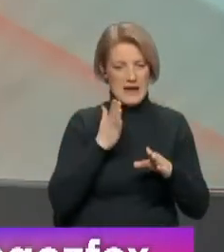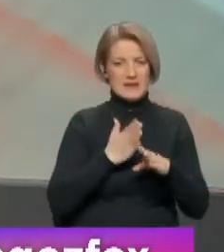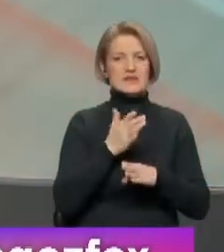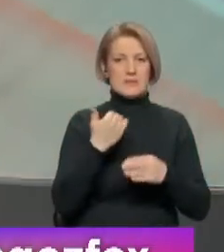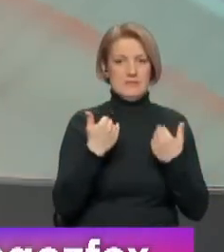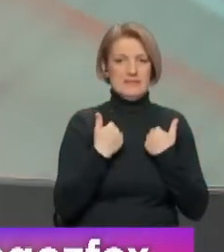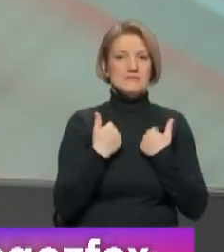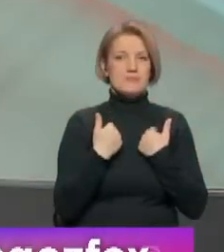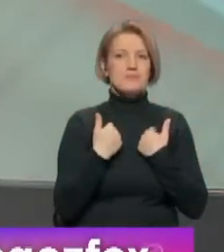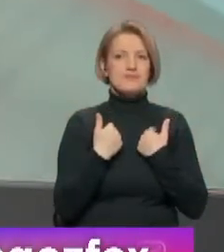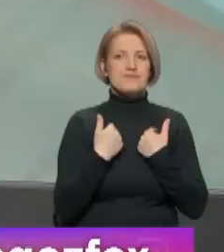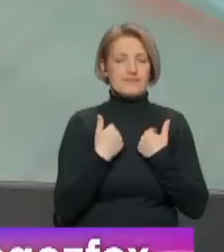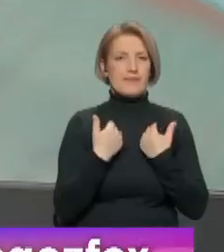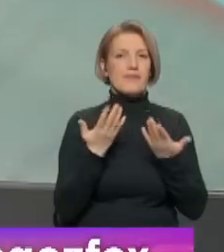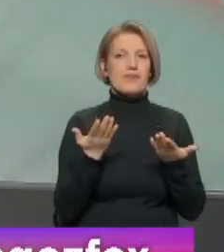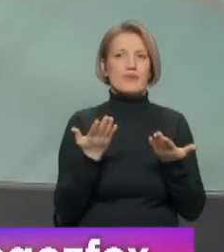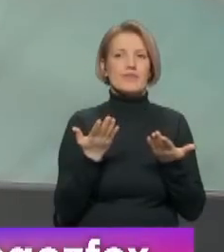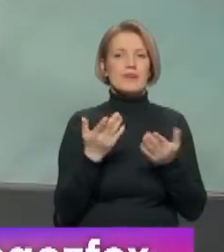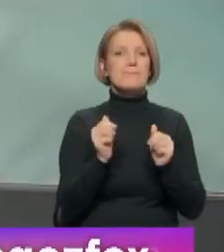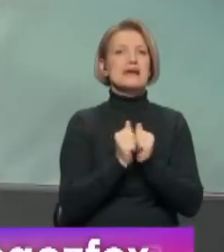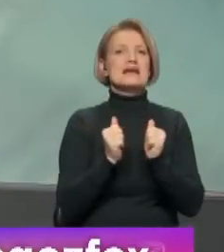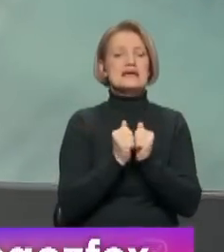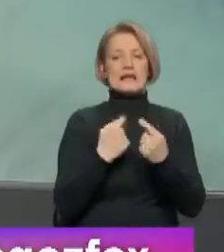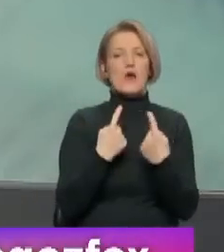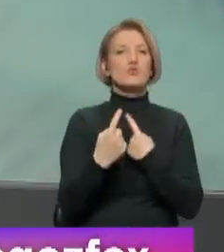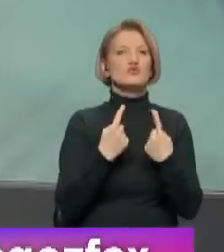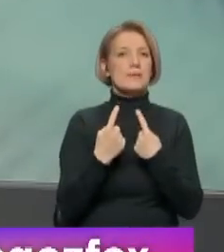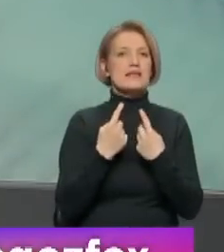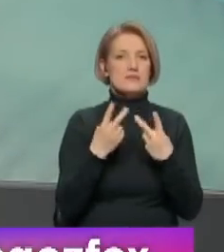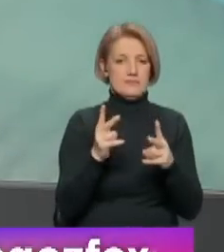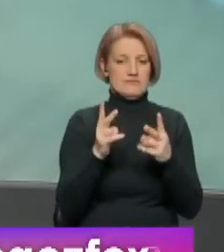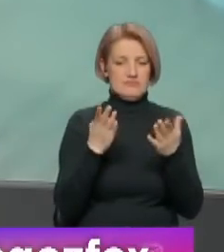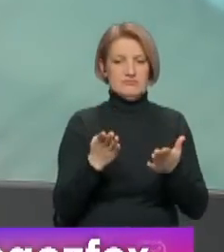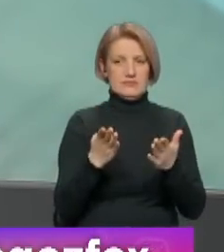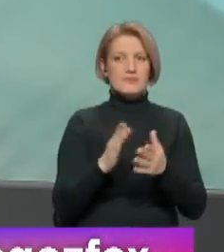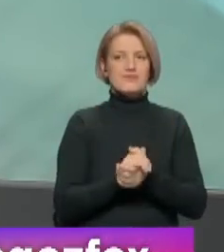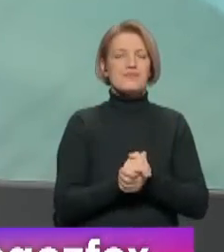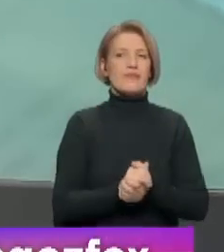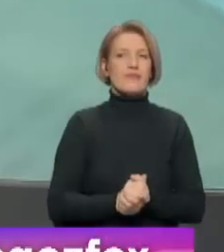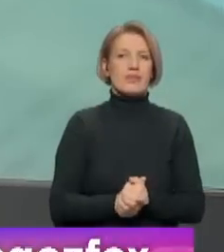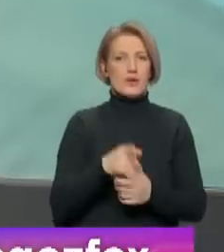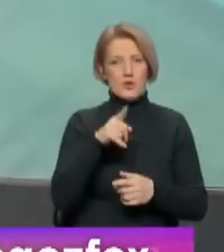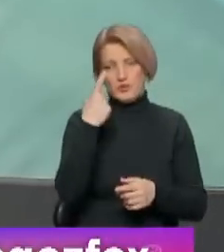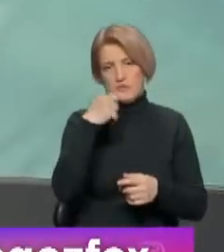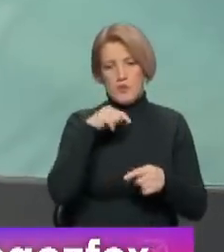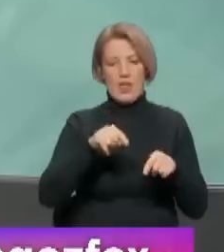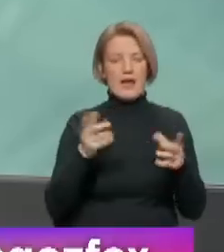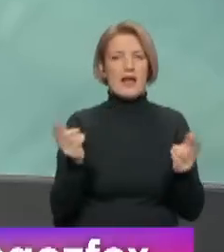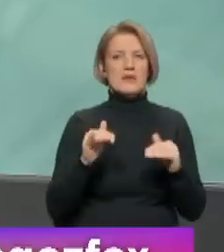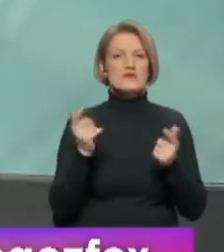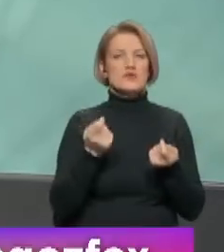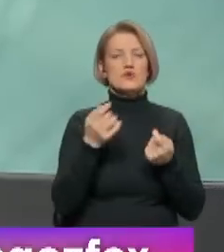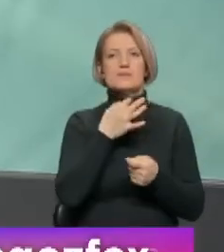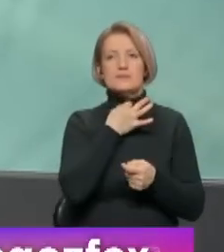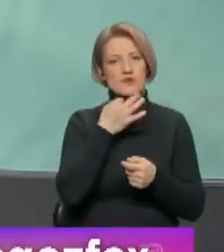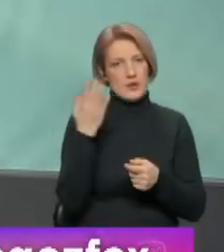bizim varmaya çalıştığımız yer birlikte konuşabilme Hani bu seviyeye gelmeye çalışıyoruz Murat Bey teşekkür